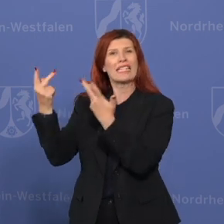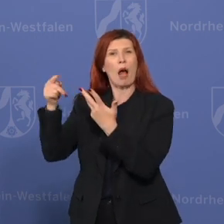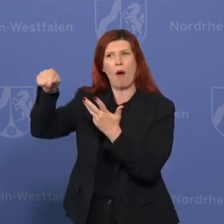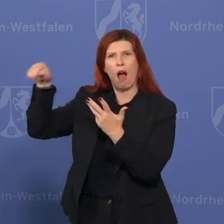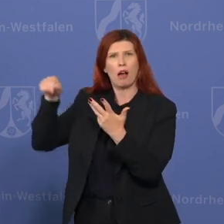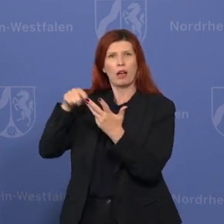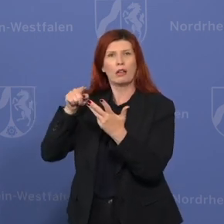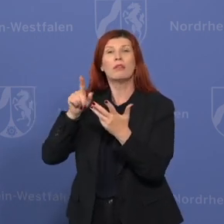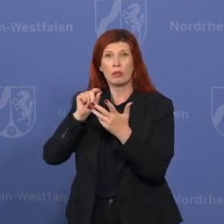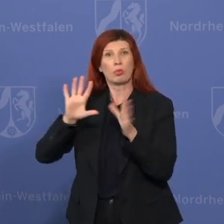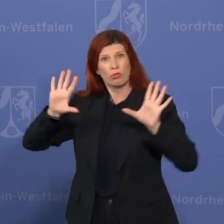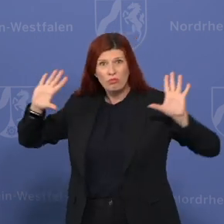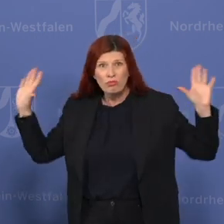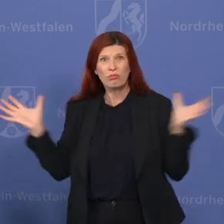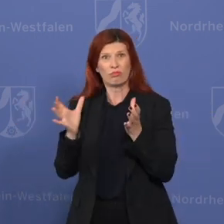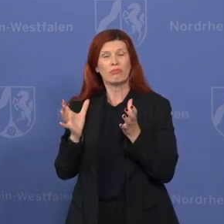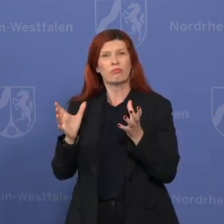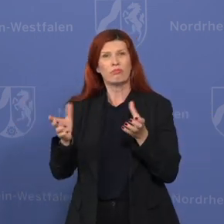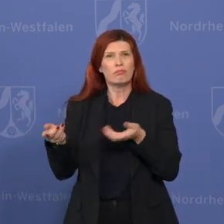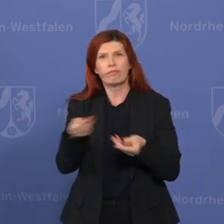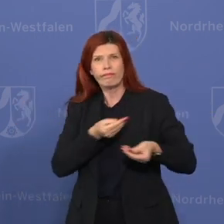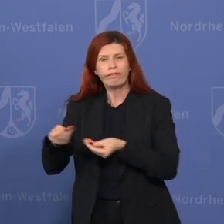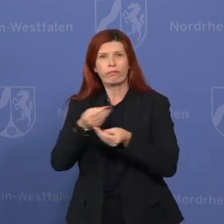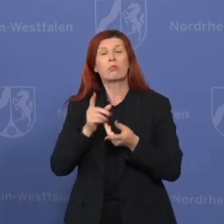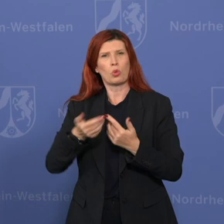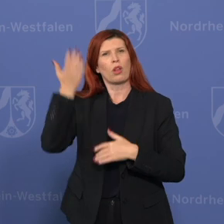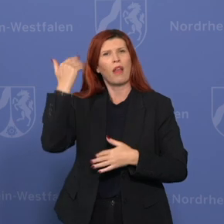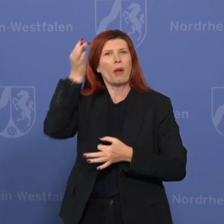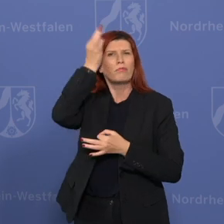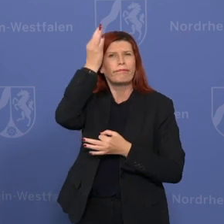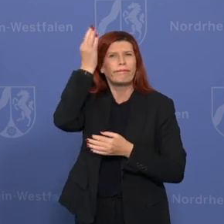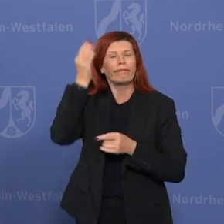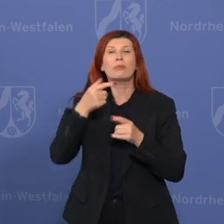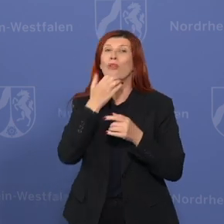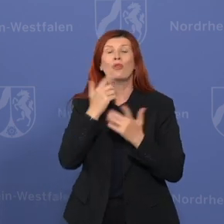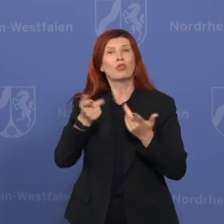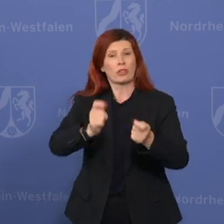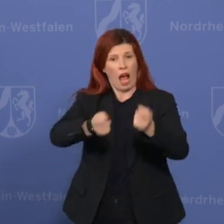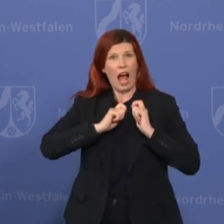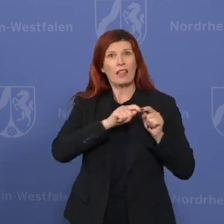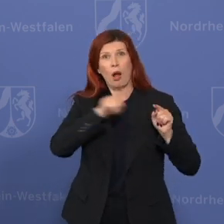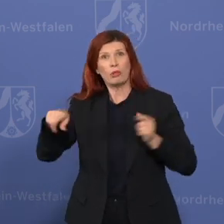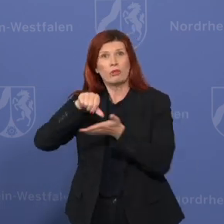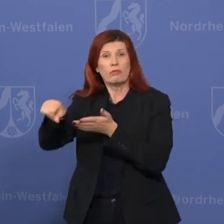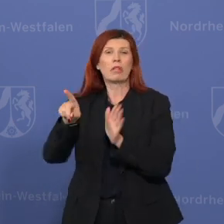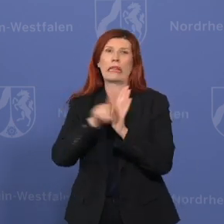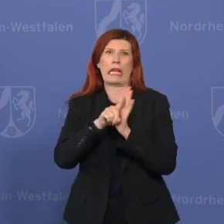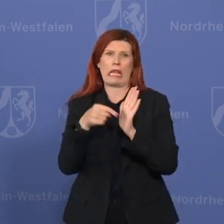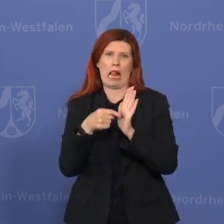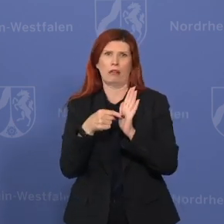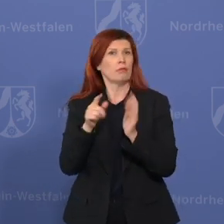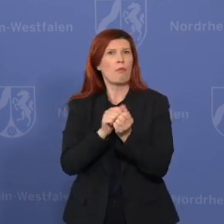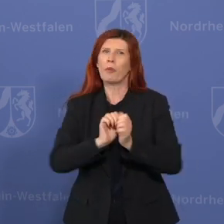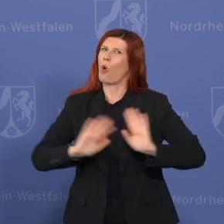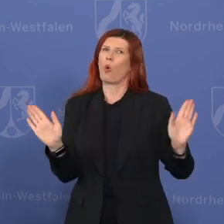von Anfang bis Ende digitalen Prozess entwickelt, damit das Geld von Land und Bund schnell und